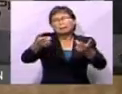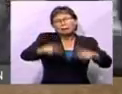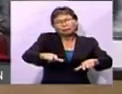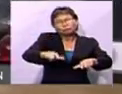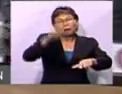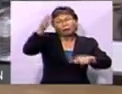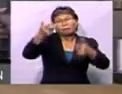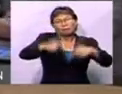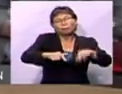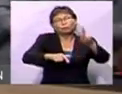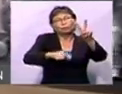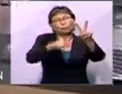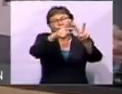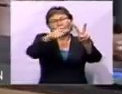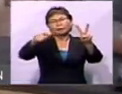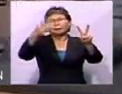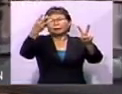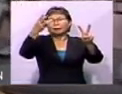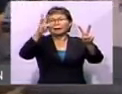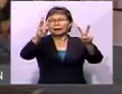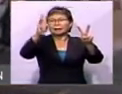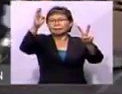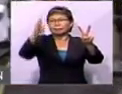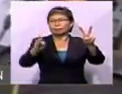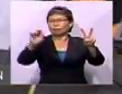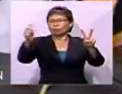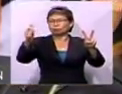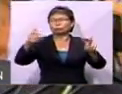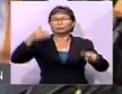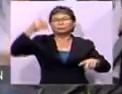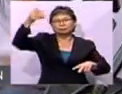berlangsung dari 2 hingga 6 Oktober depan.